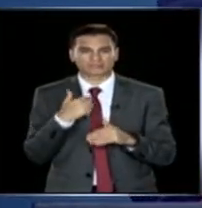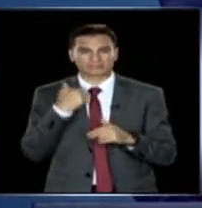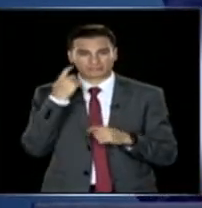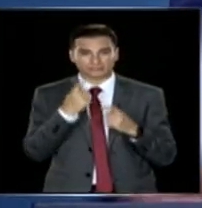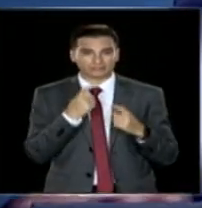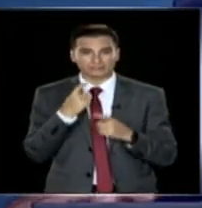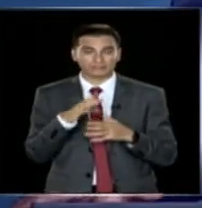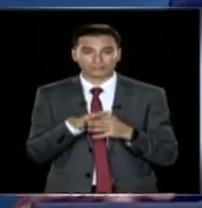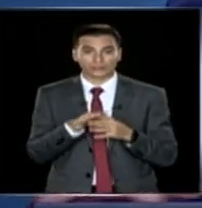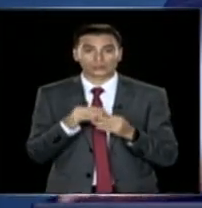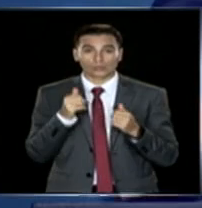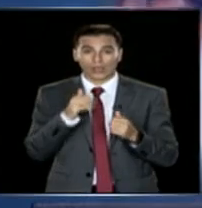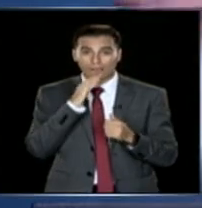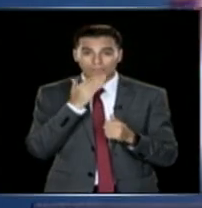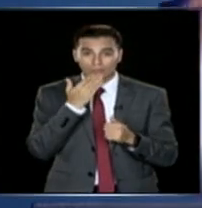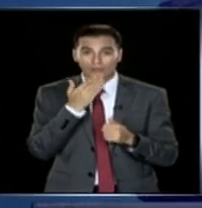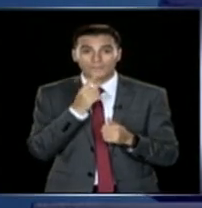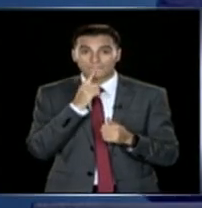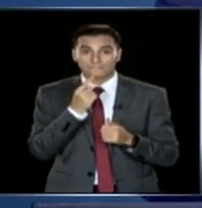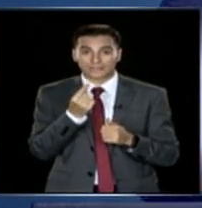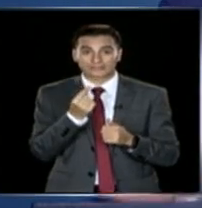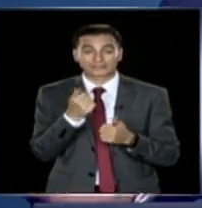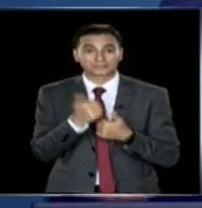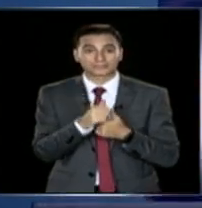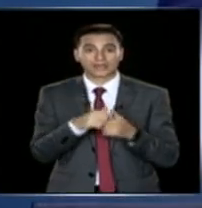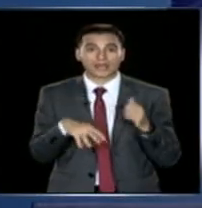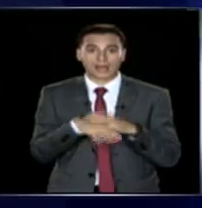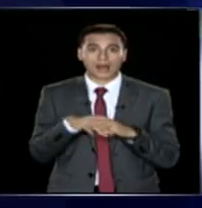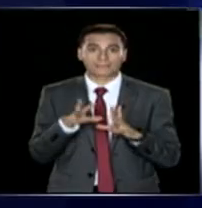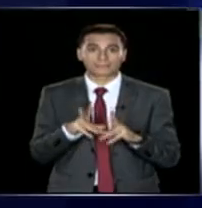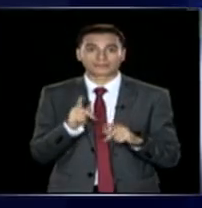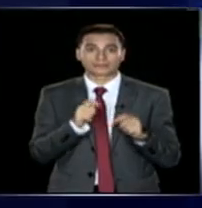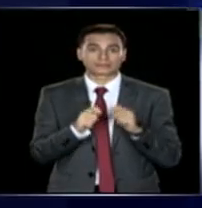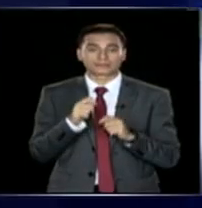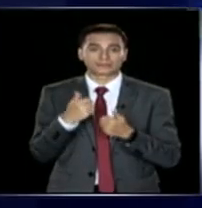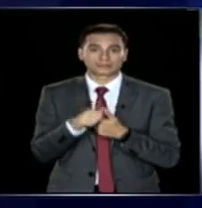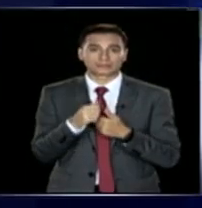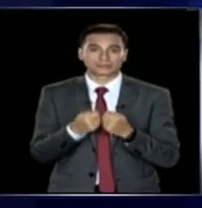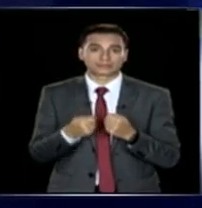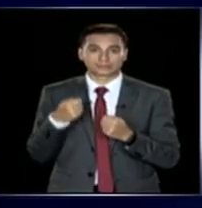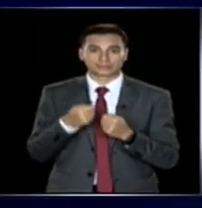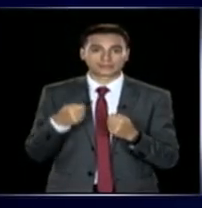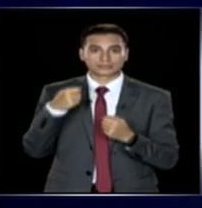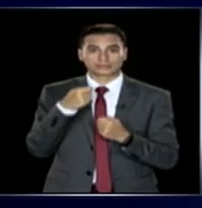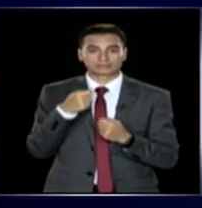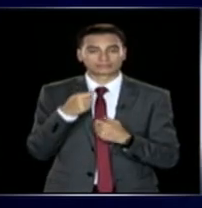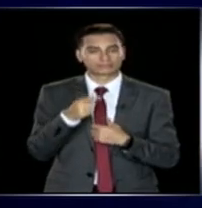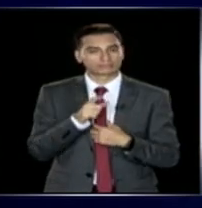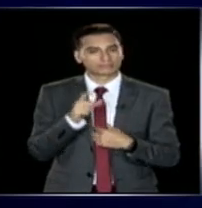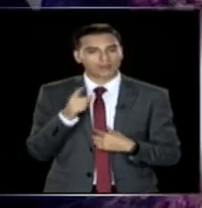هي الوضع كويس بس ما فيش مانع إن إحنا نتحسن. نزود ونحسن. الله طبعاً. عليك الله